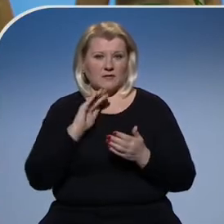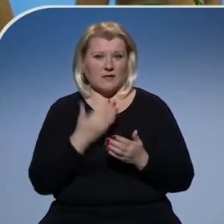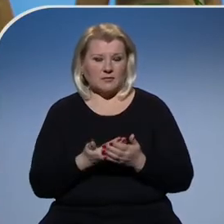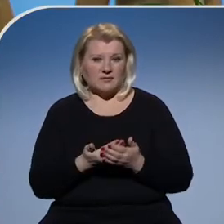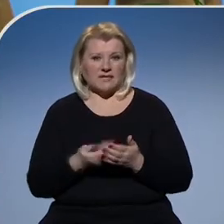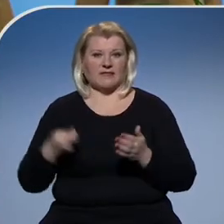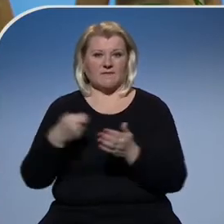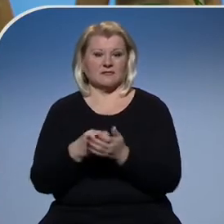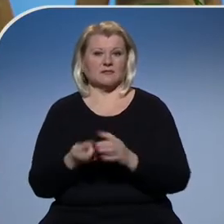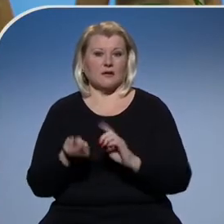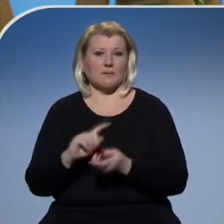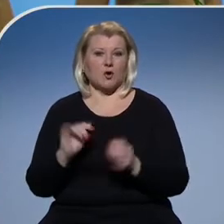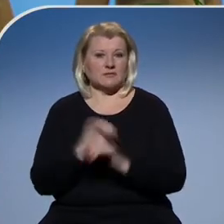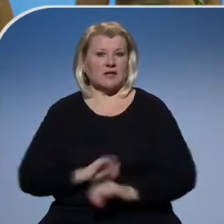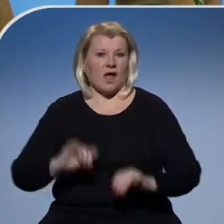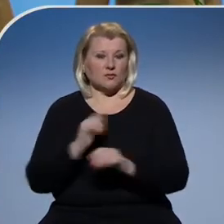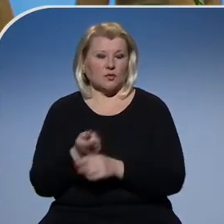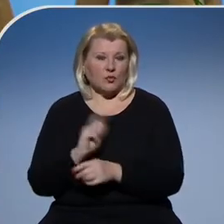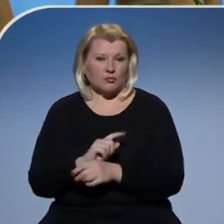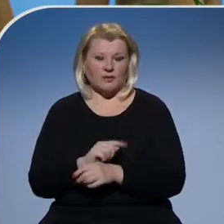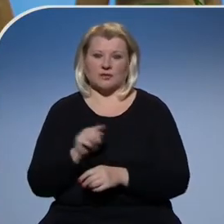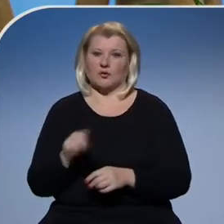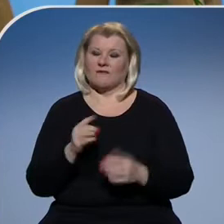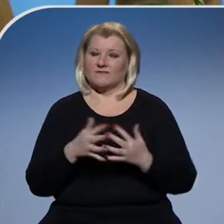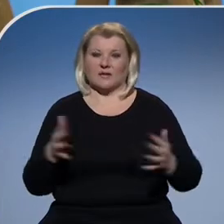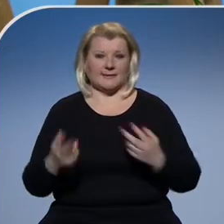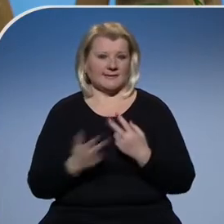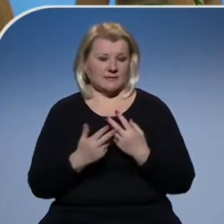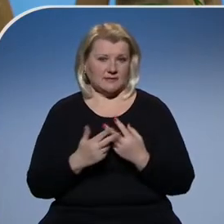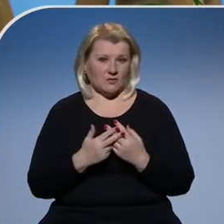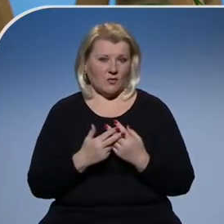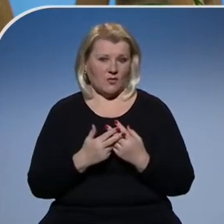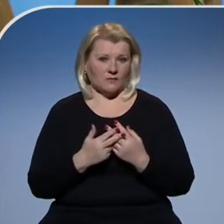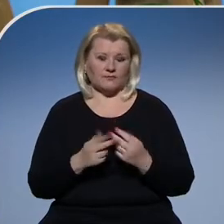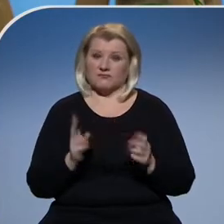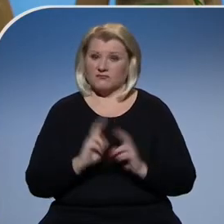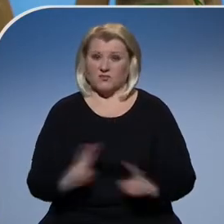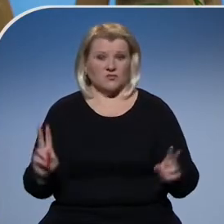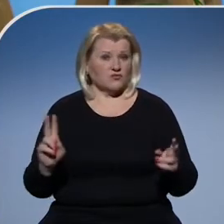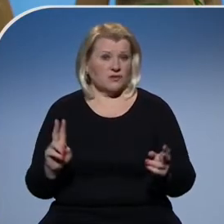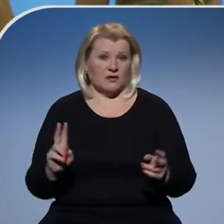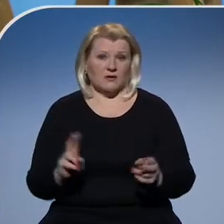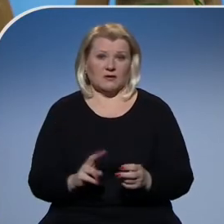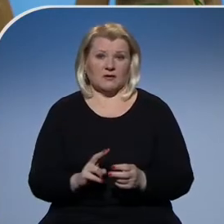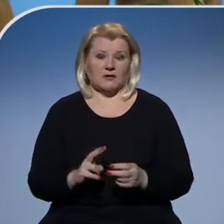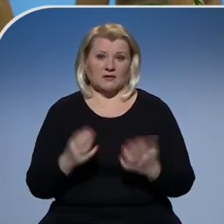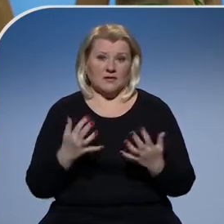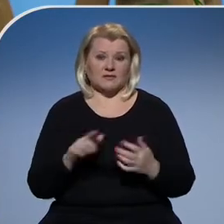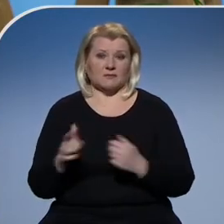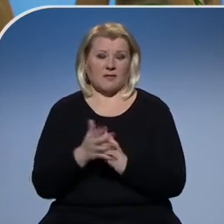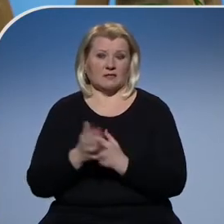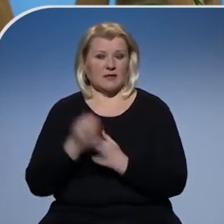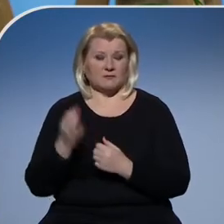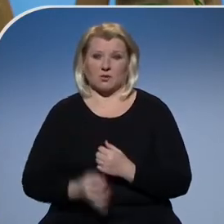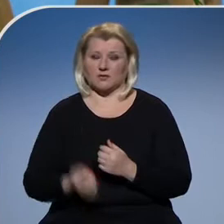zlata, tak je to obrovské riziko a v tu chvíli skutečně můžu prodělat rázem třeba 10-15%